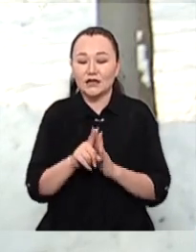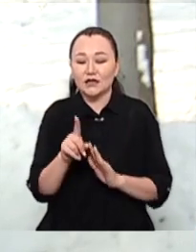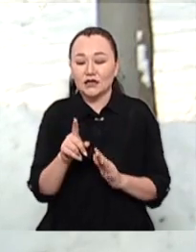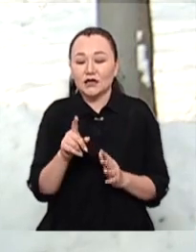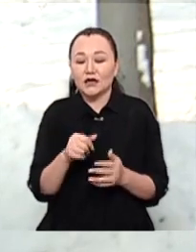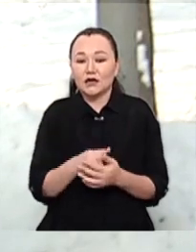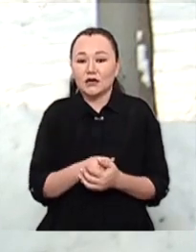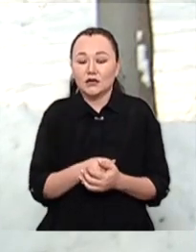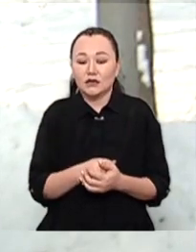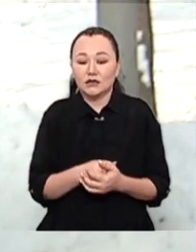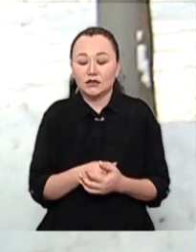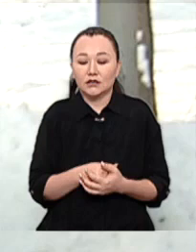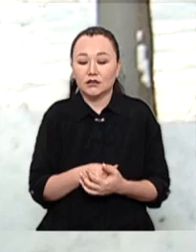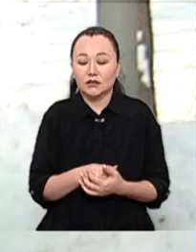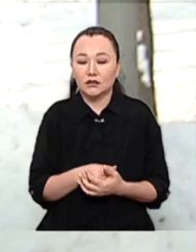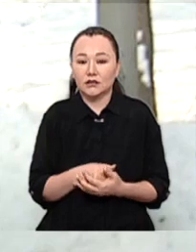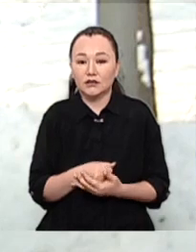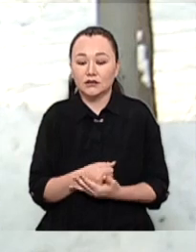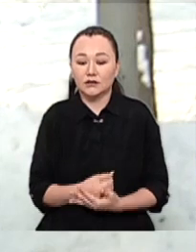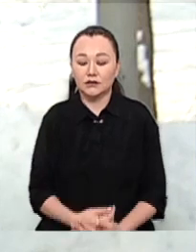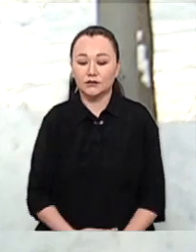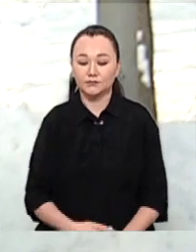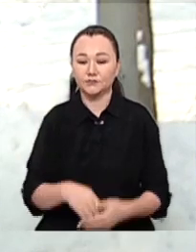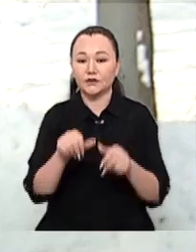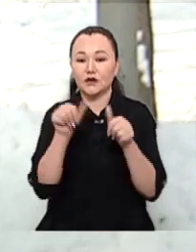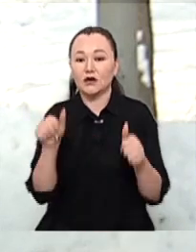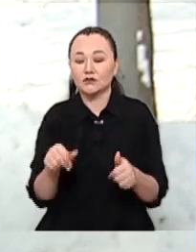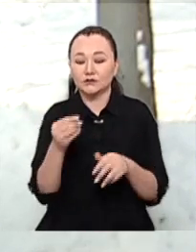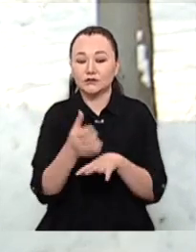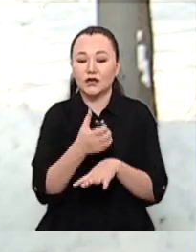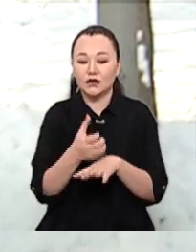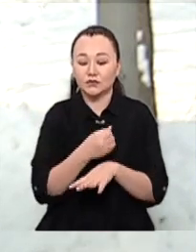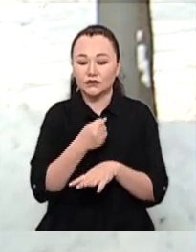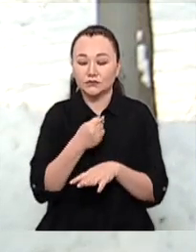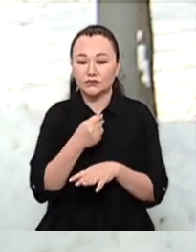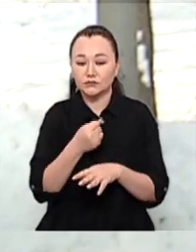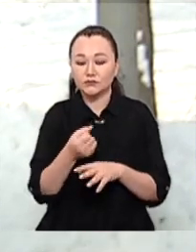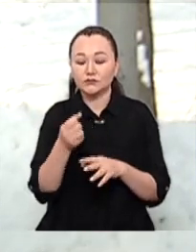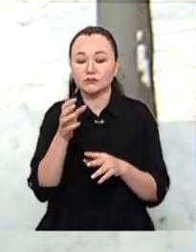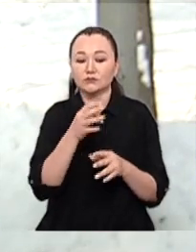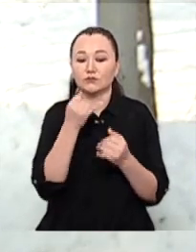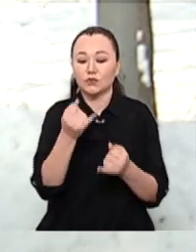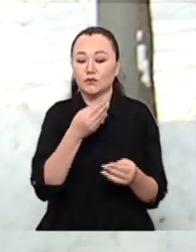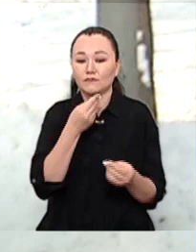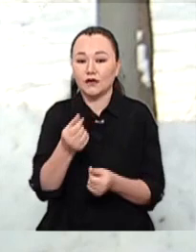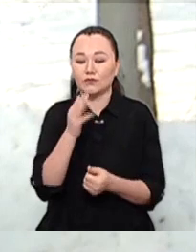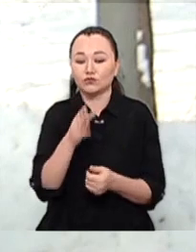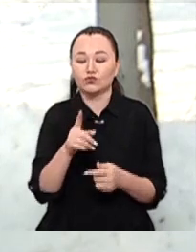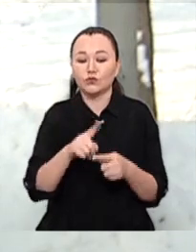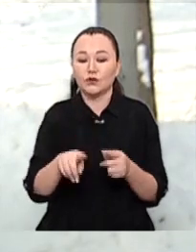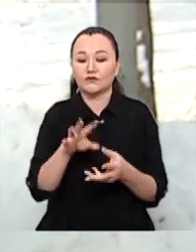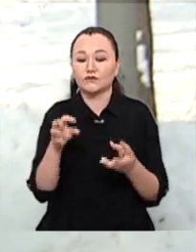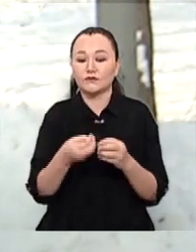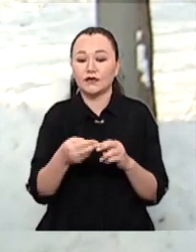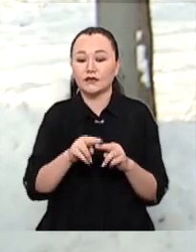скажем так декларирование доходов но негативом является то что скорее всего в этой